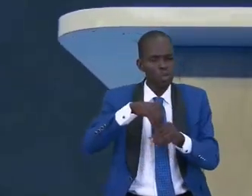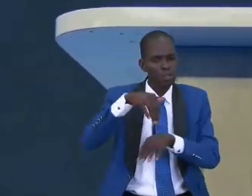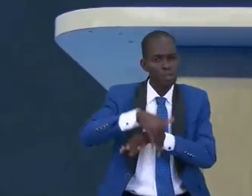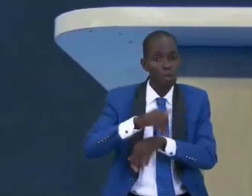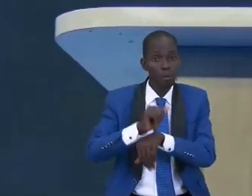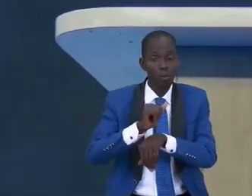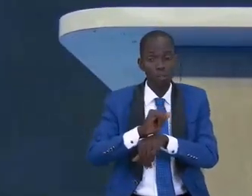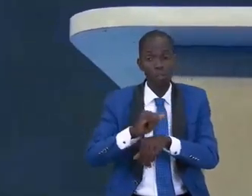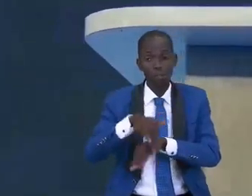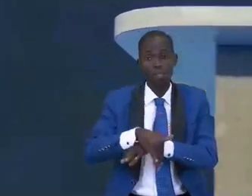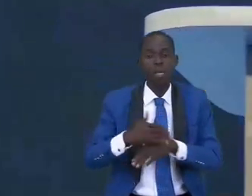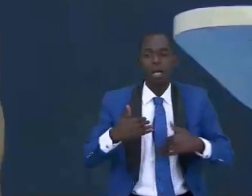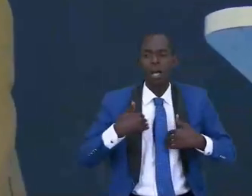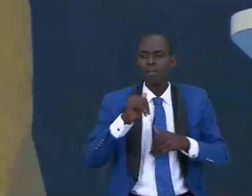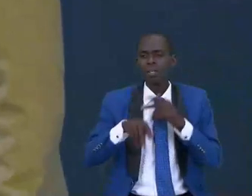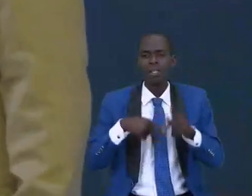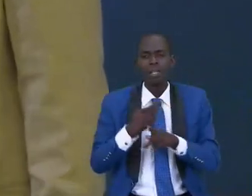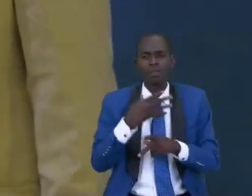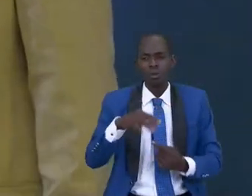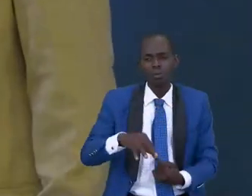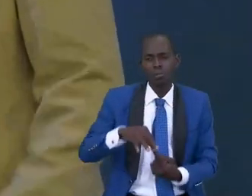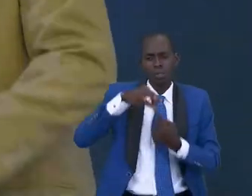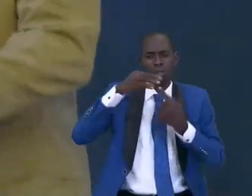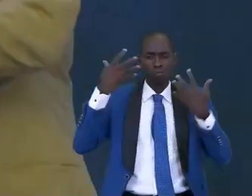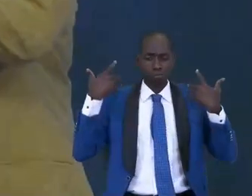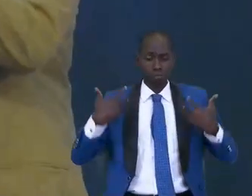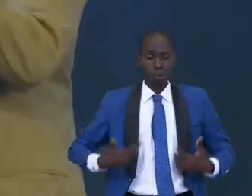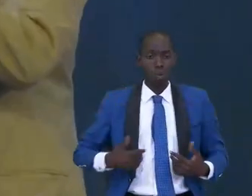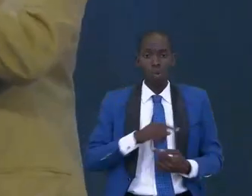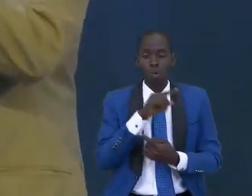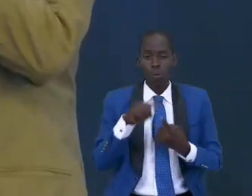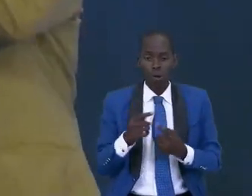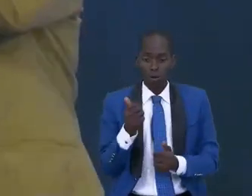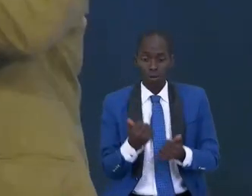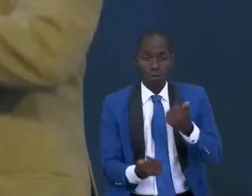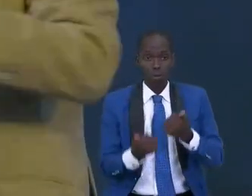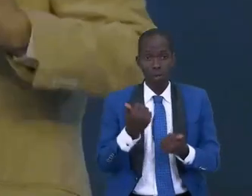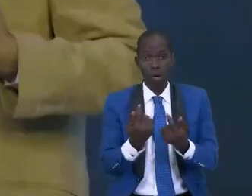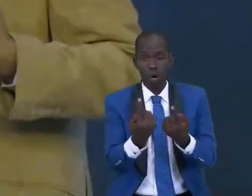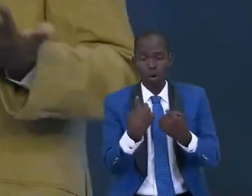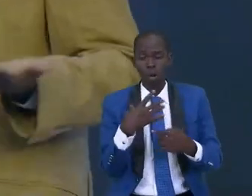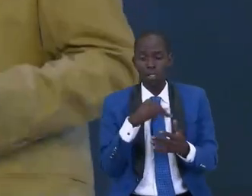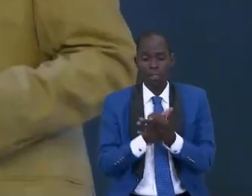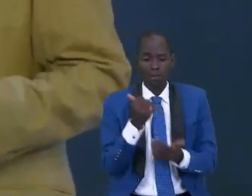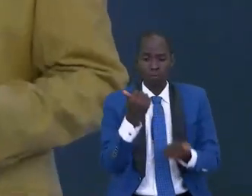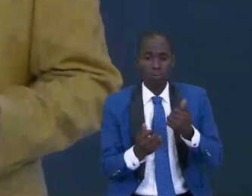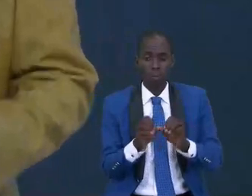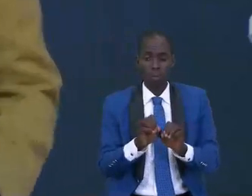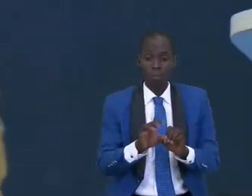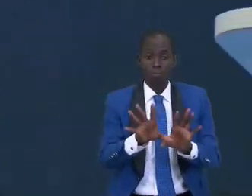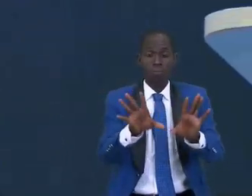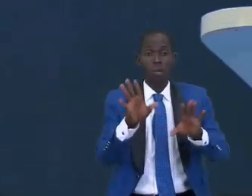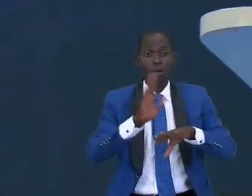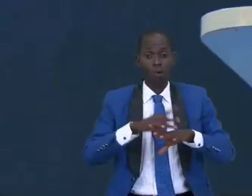sur la route, la nuit, vous voyez quelqu'un qui vient et la personne s'habille d'une manière spéciale, dès